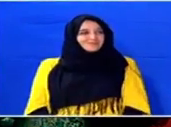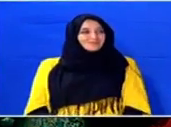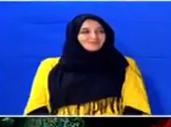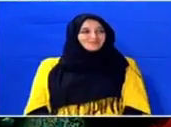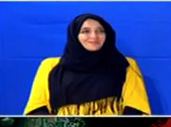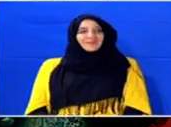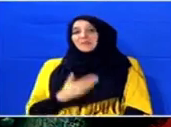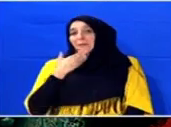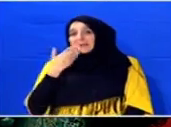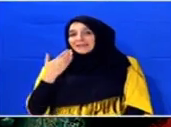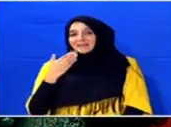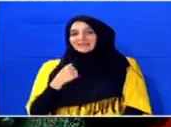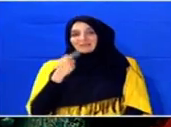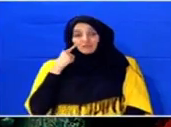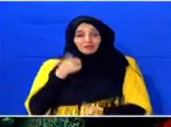شكرا